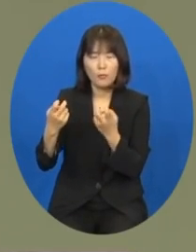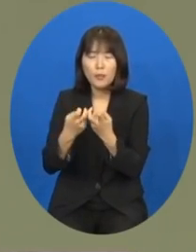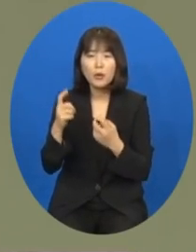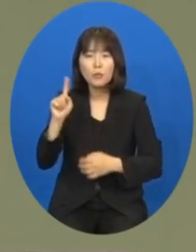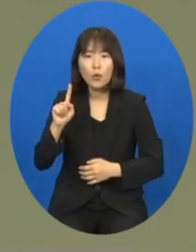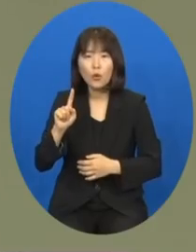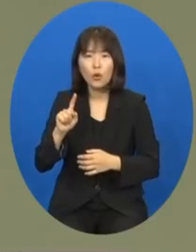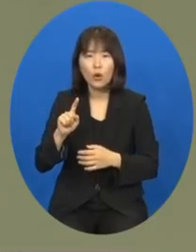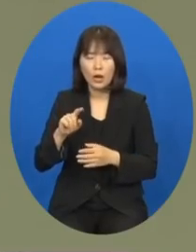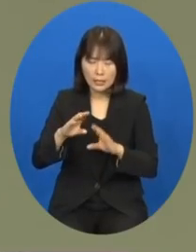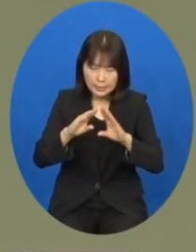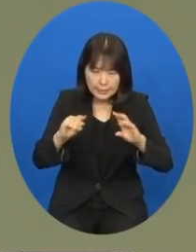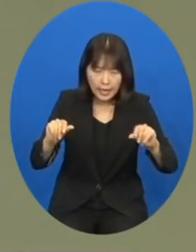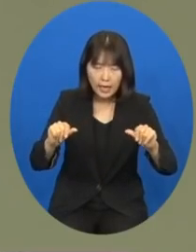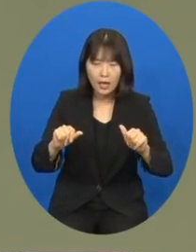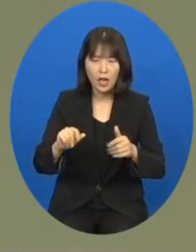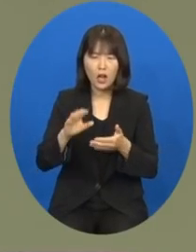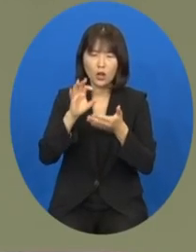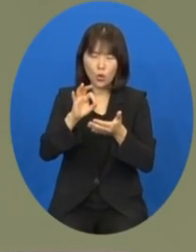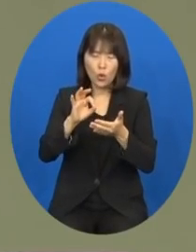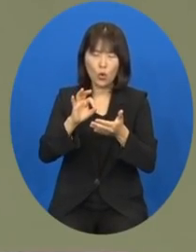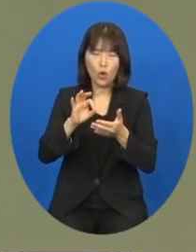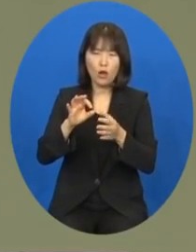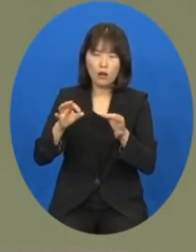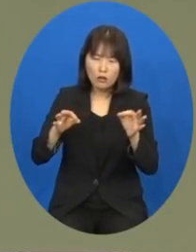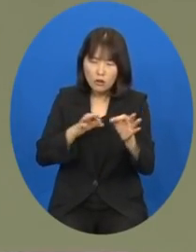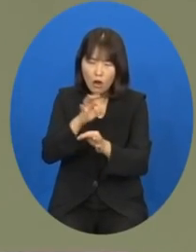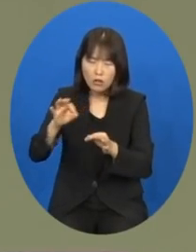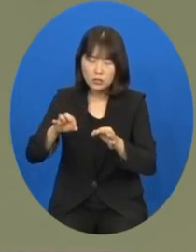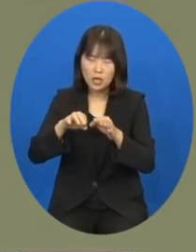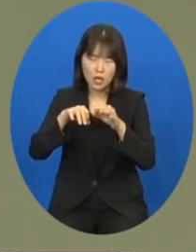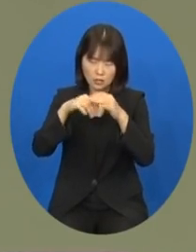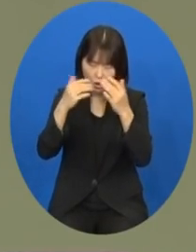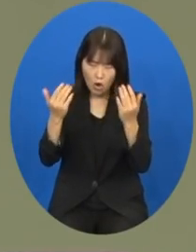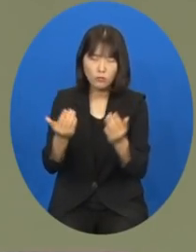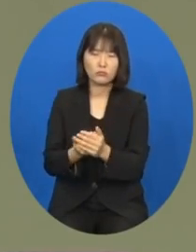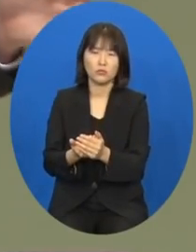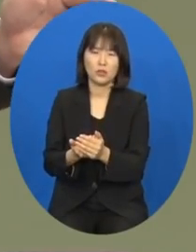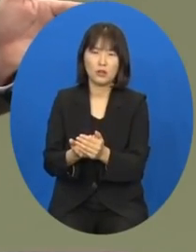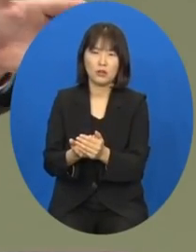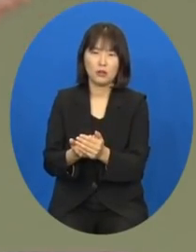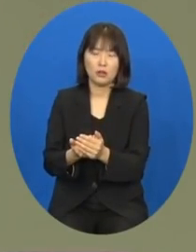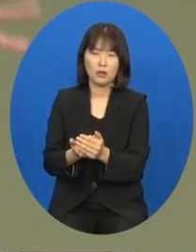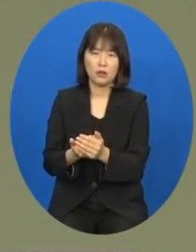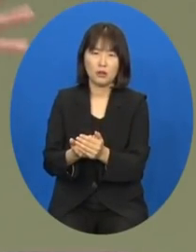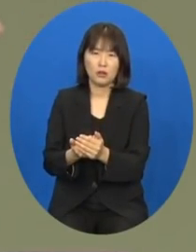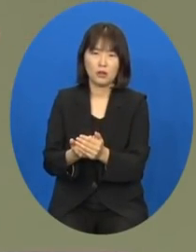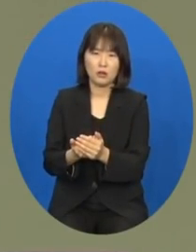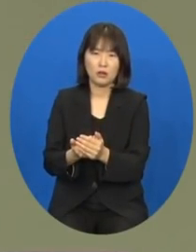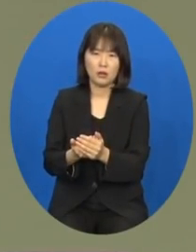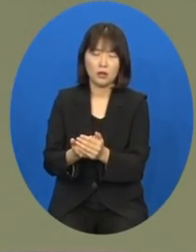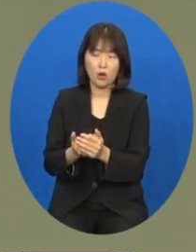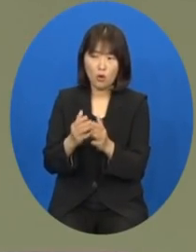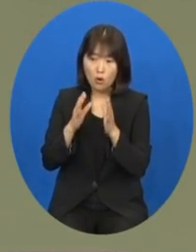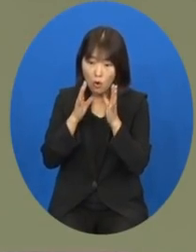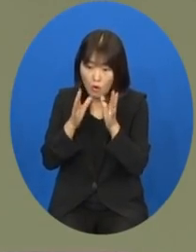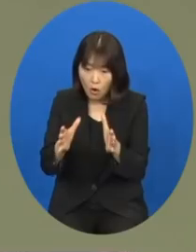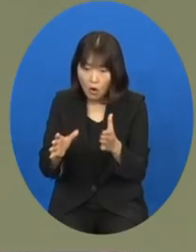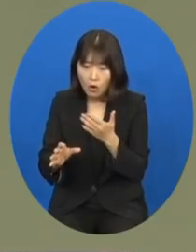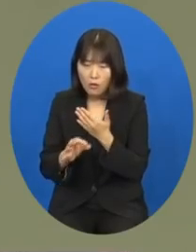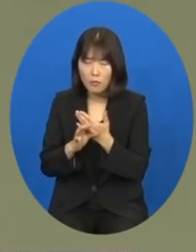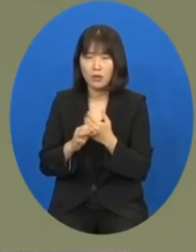경제가 전부다 라고 그렇게만 서게 수만 있다면 그 사람이 악마가 되는 것은 어려운 일이 아니란 걸 잘